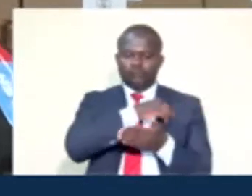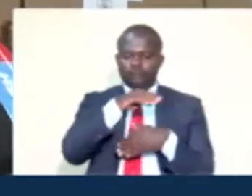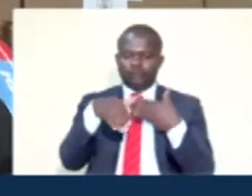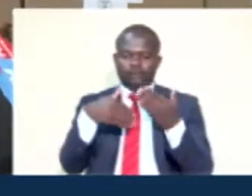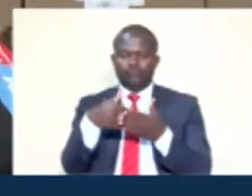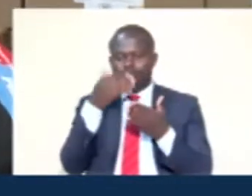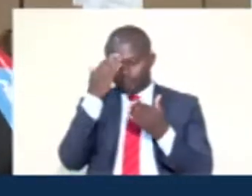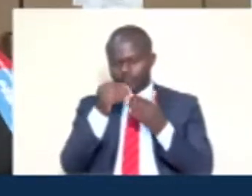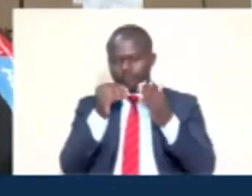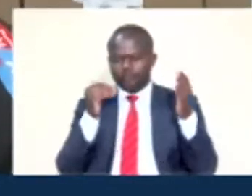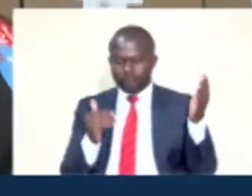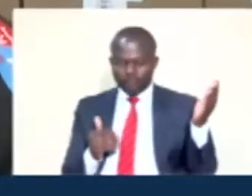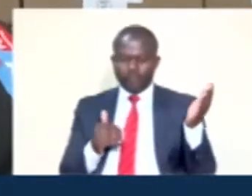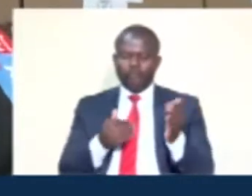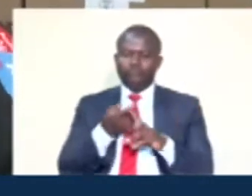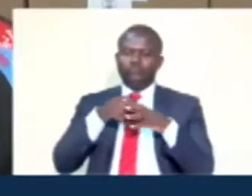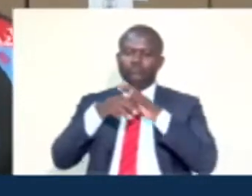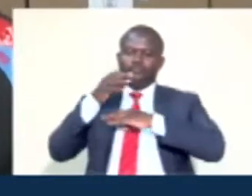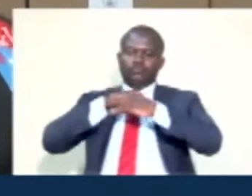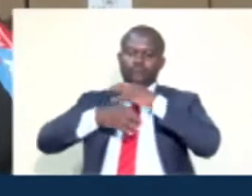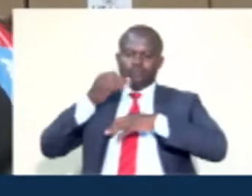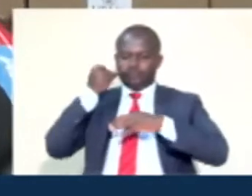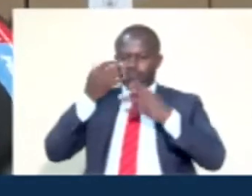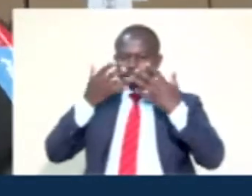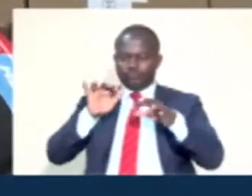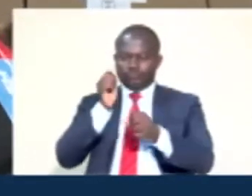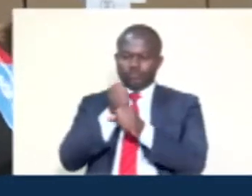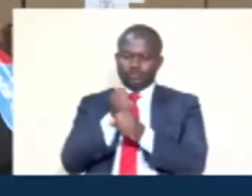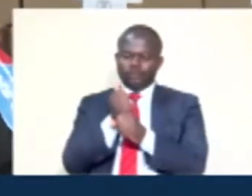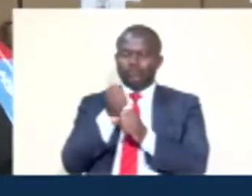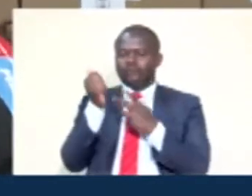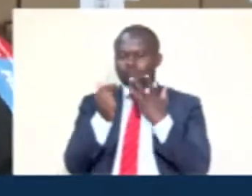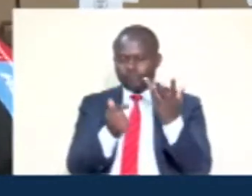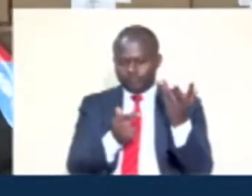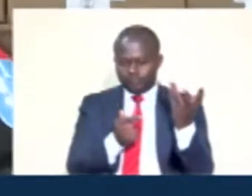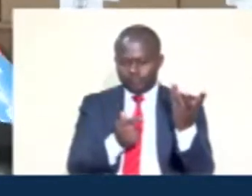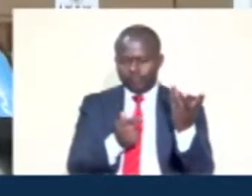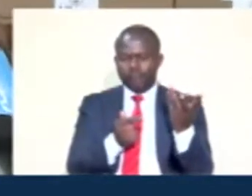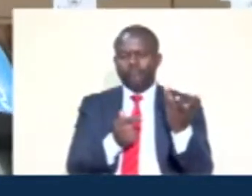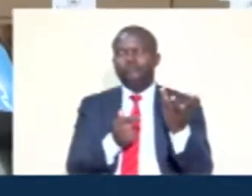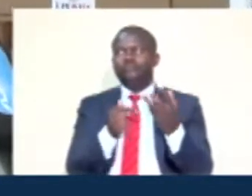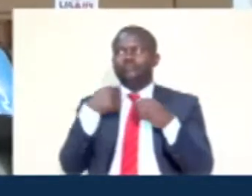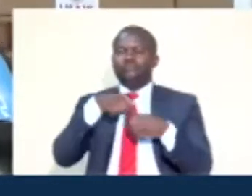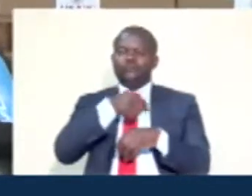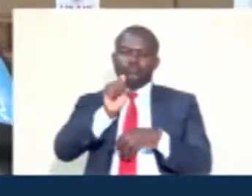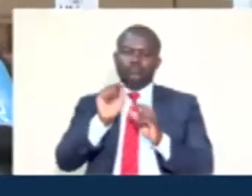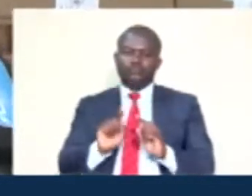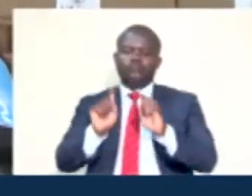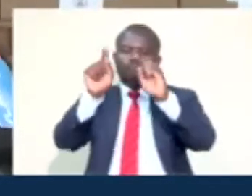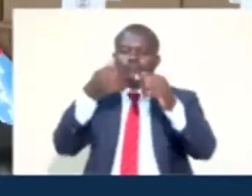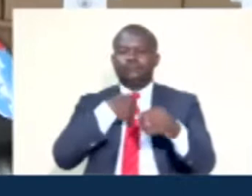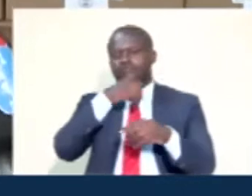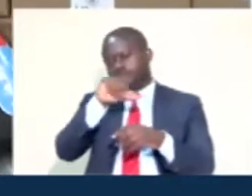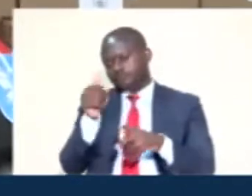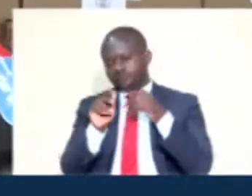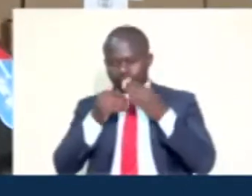mbere yuko binahaguruka ku ruganda. Iyo uruganda rumaze gukora production, baragenda dufite abandi